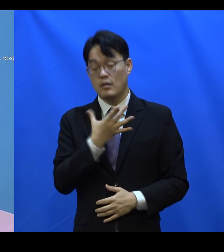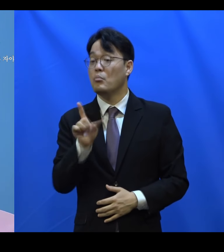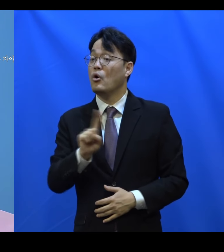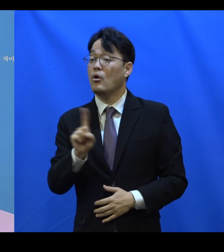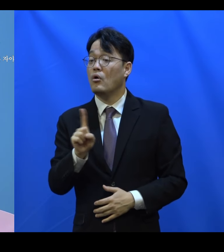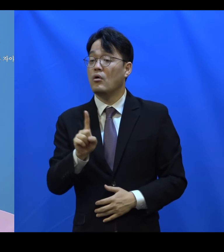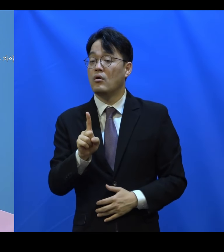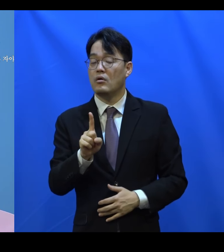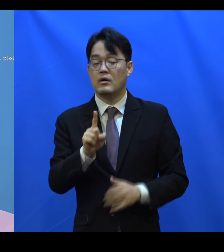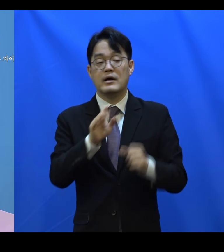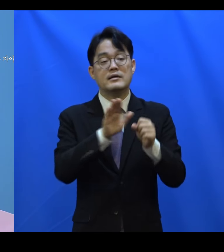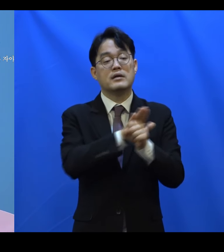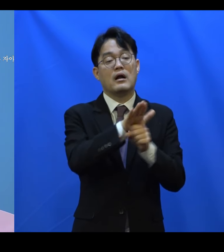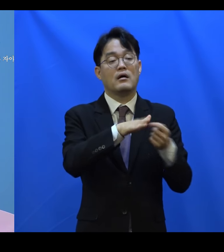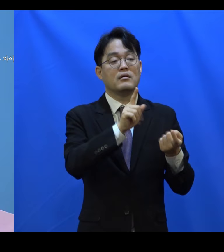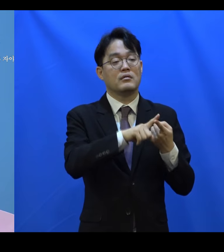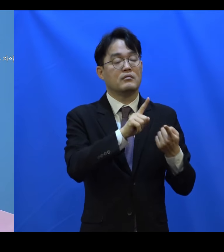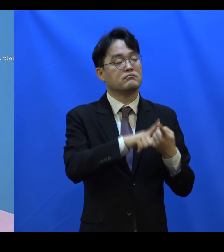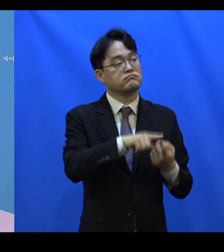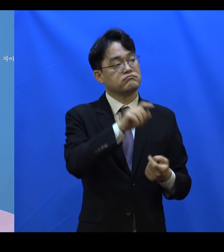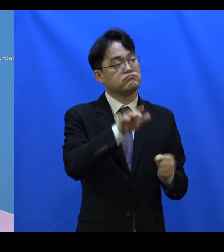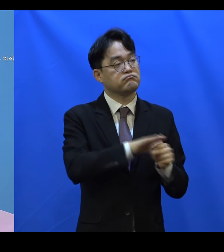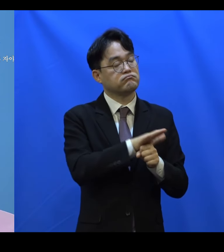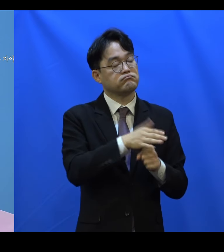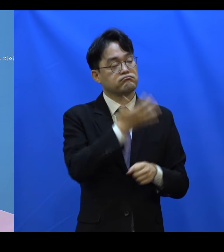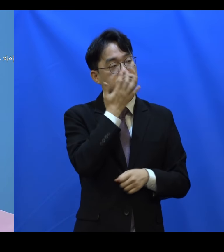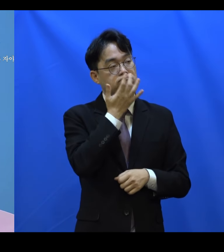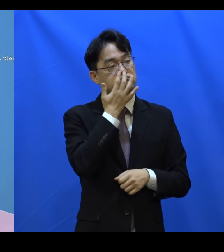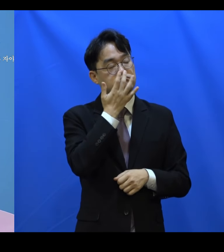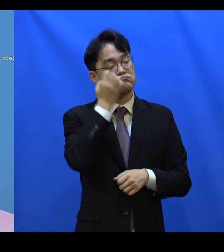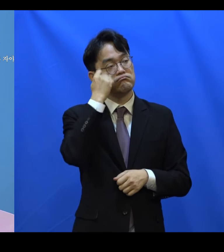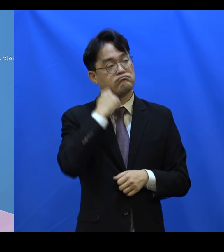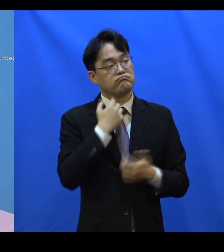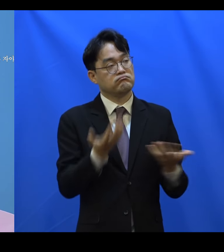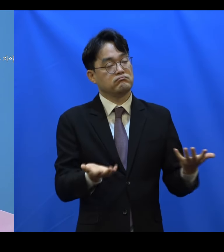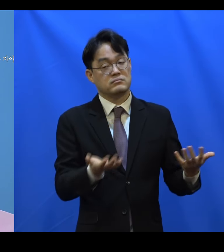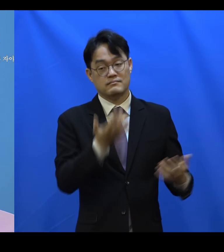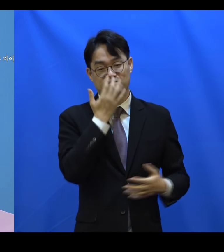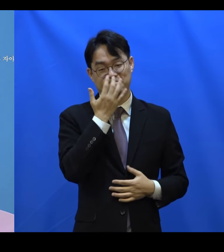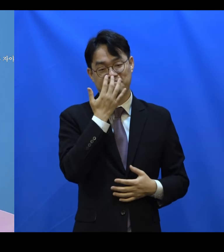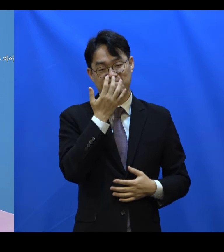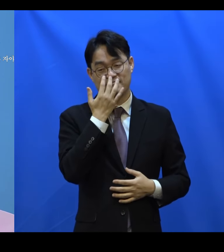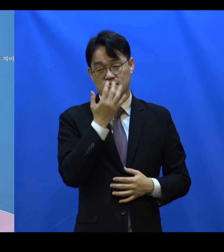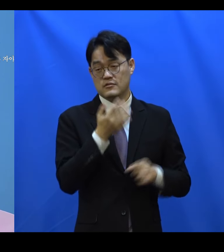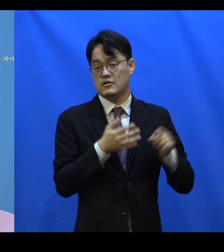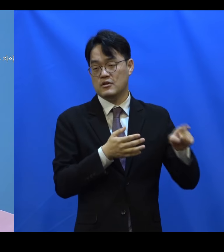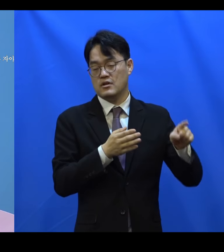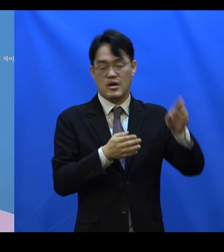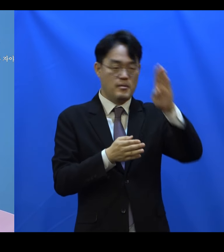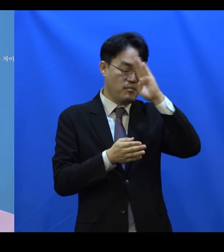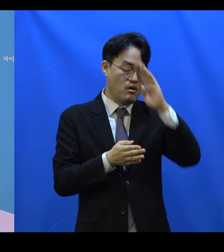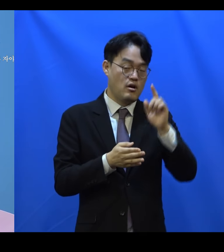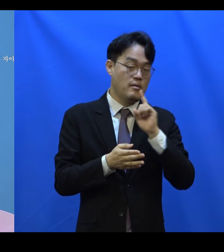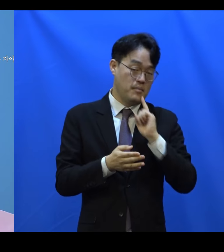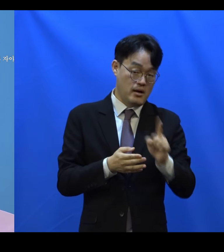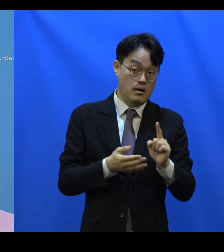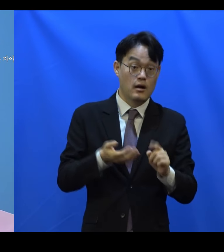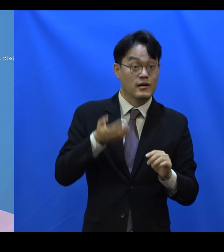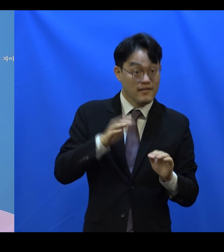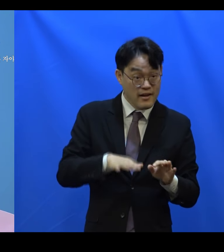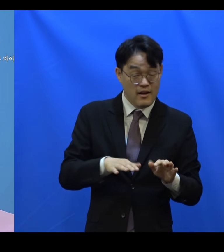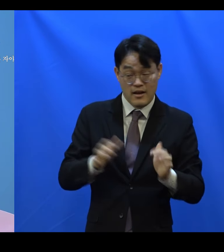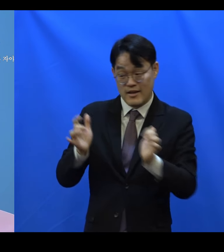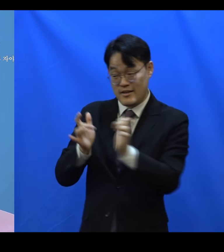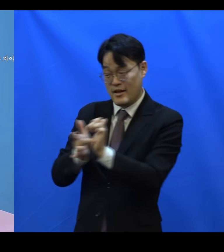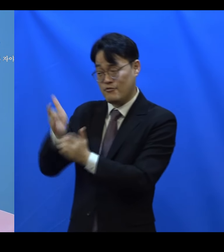근데 오늘 여기에서 말하는 사랑함으로 병이 생겼다, 이 말은 그리스도의 사랑에 대한 갈망이 너무